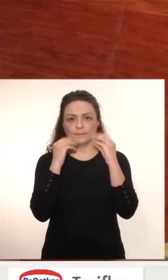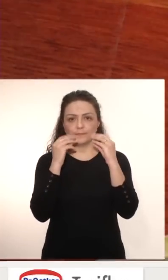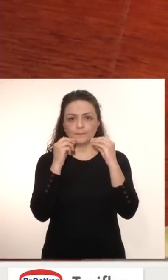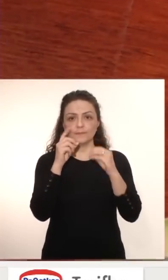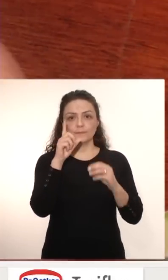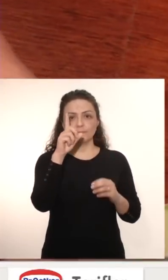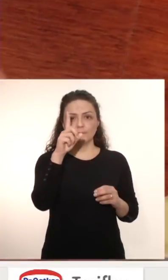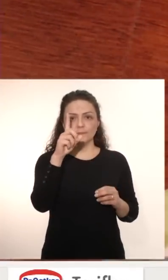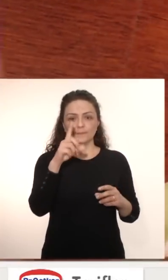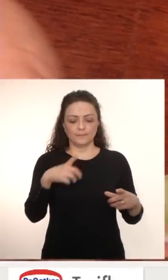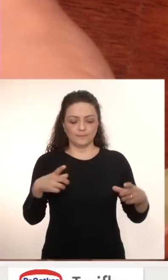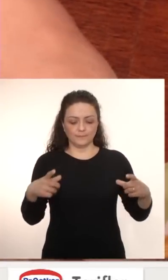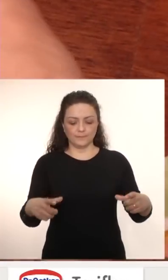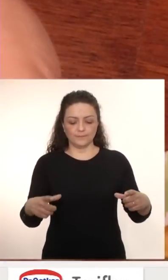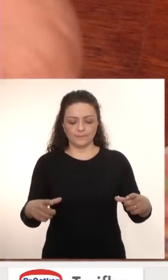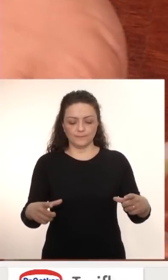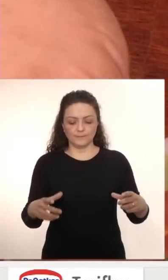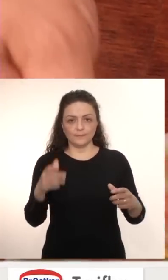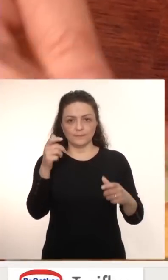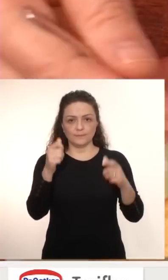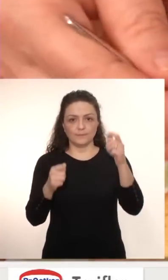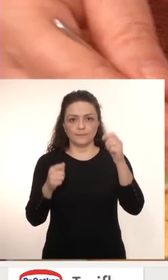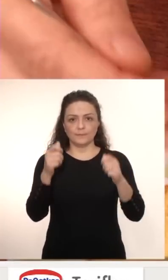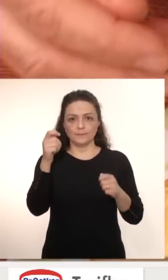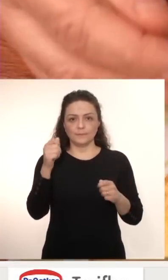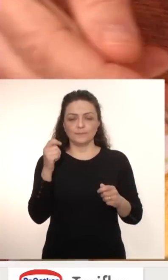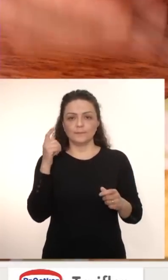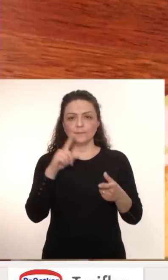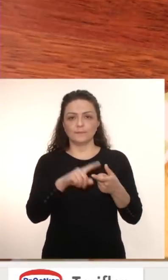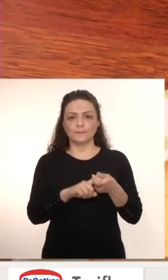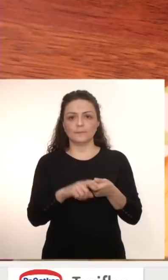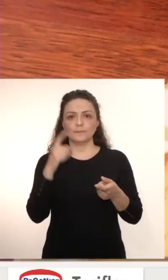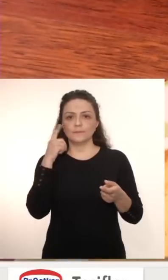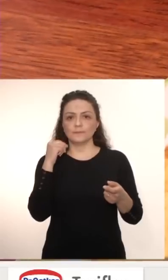Kekin ilk katını bir miktar şekerli süt ile ıslatın.